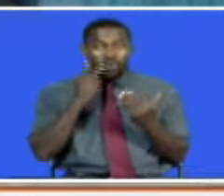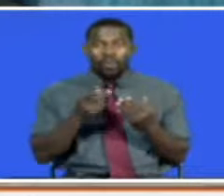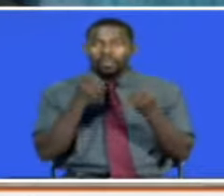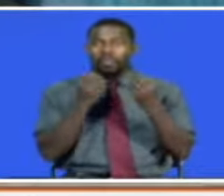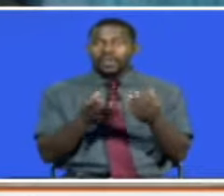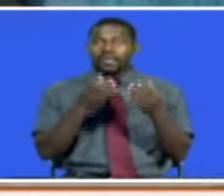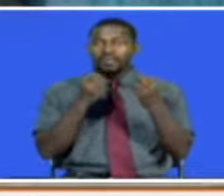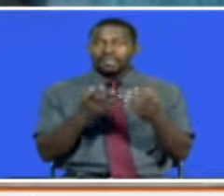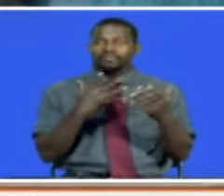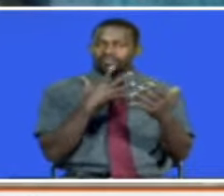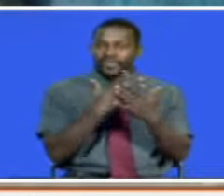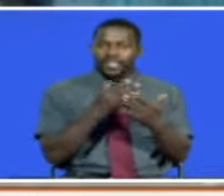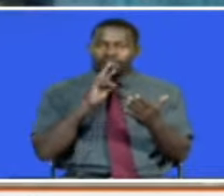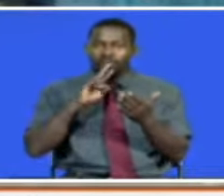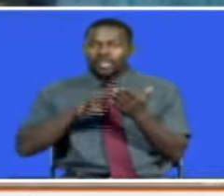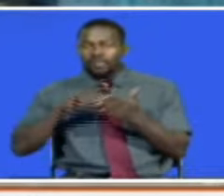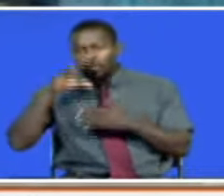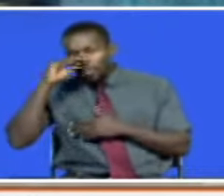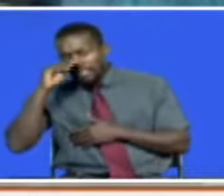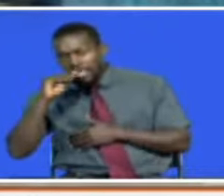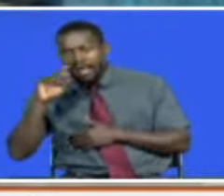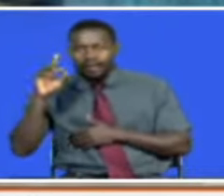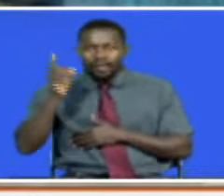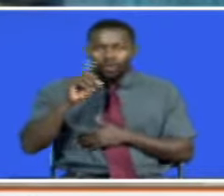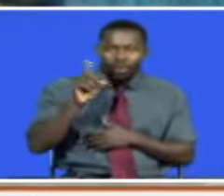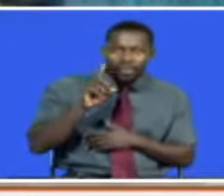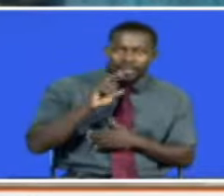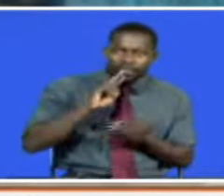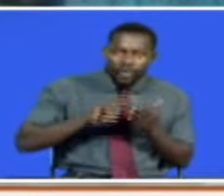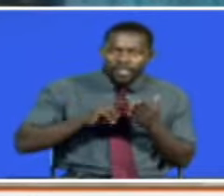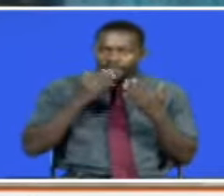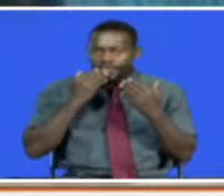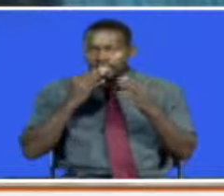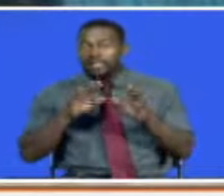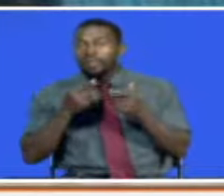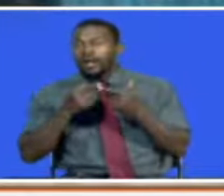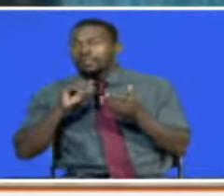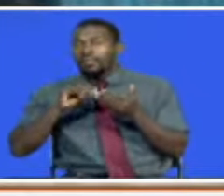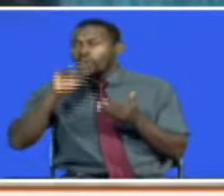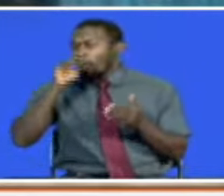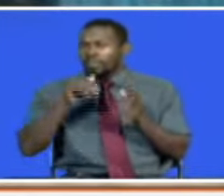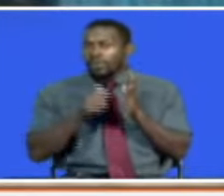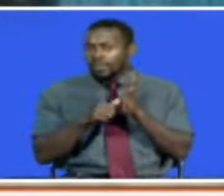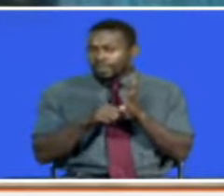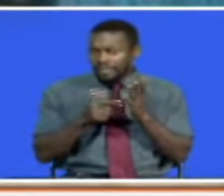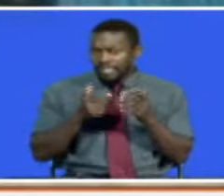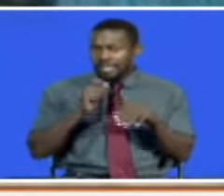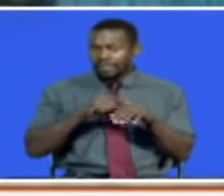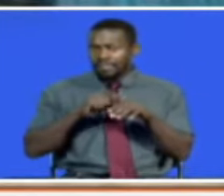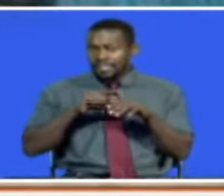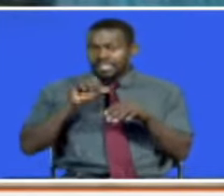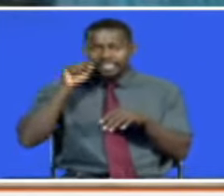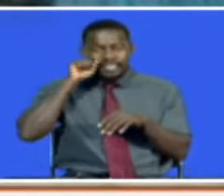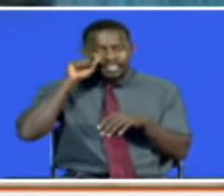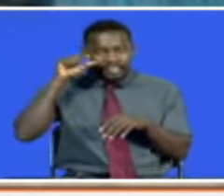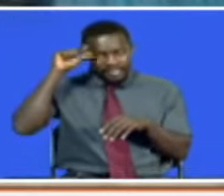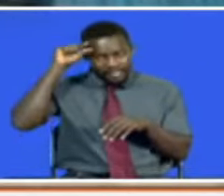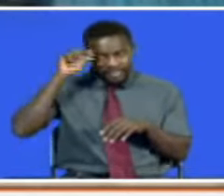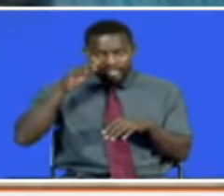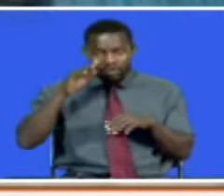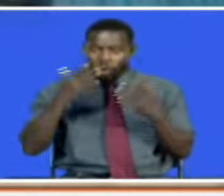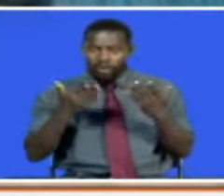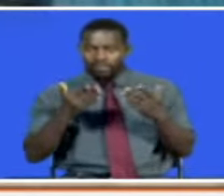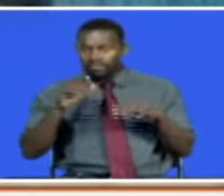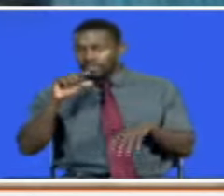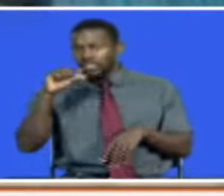Mombasa, in Nairobi and the environs, but it got even worse when the Gen Z protests began. We saw